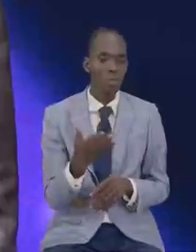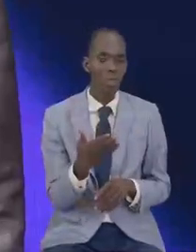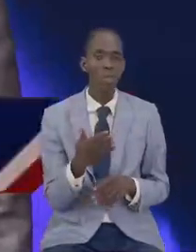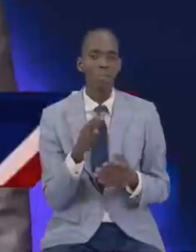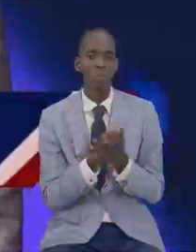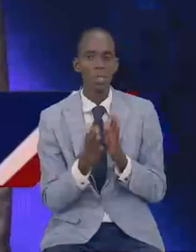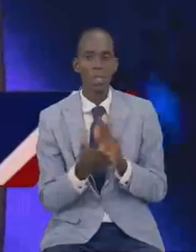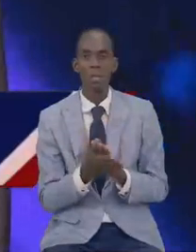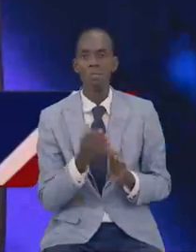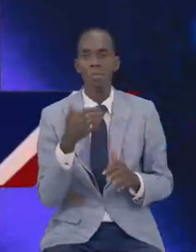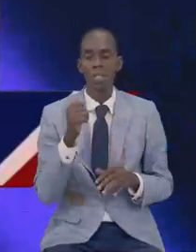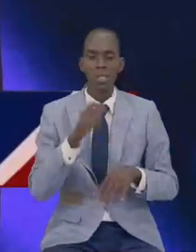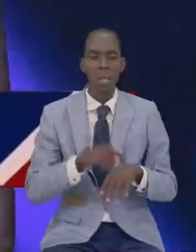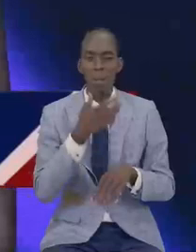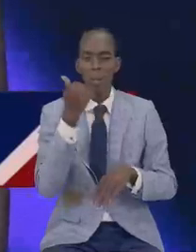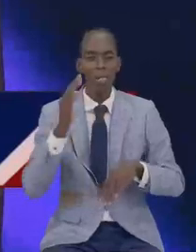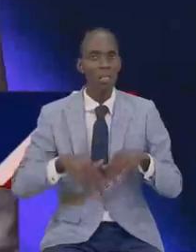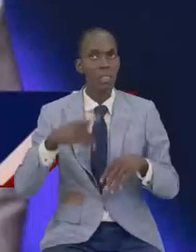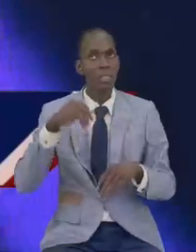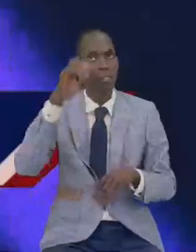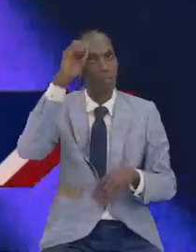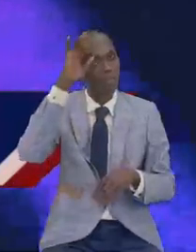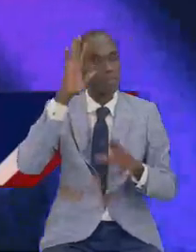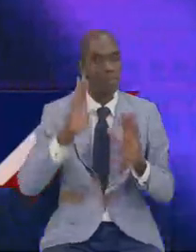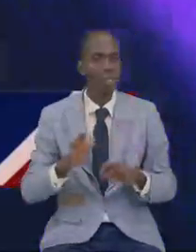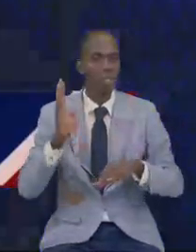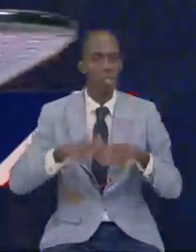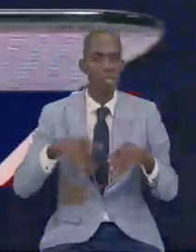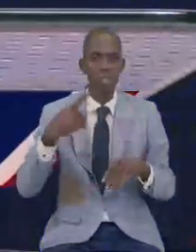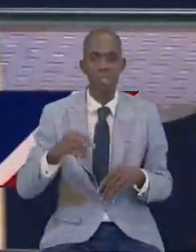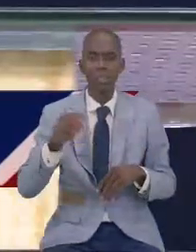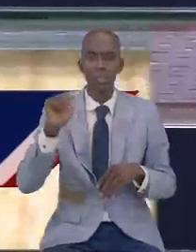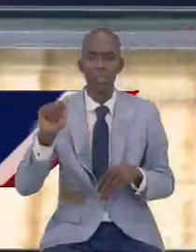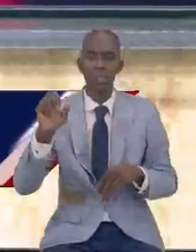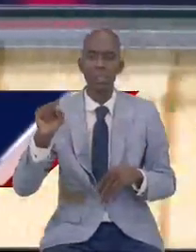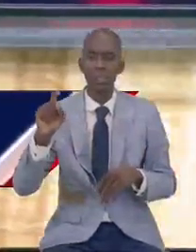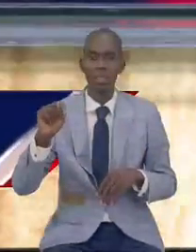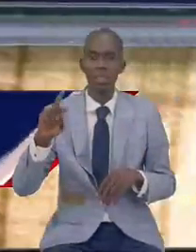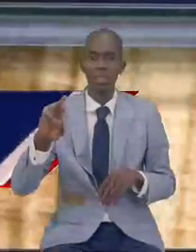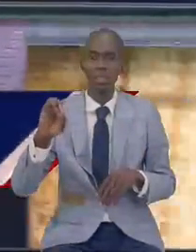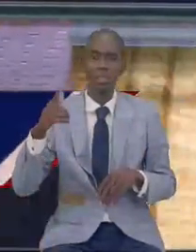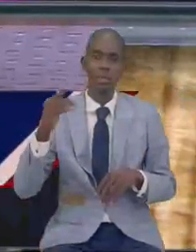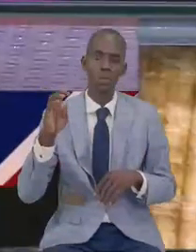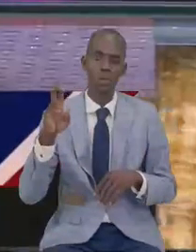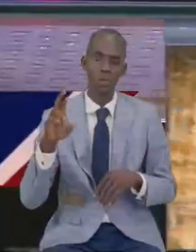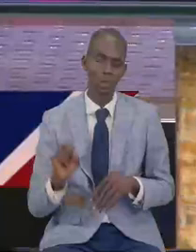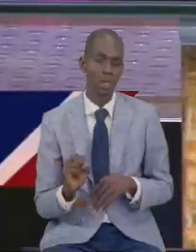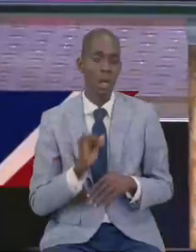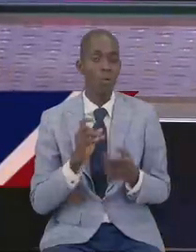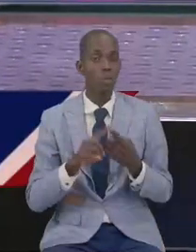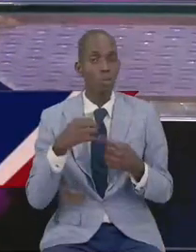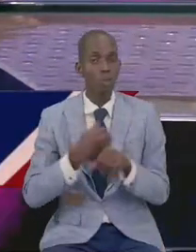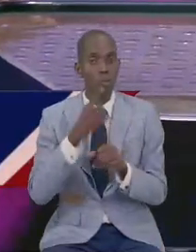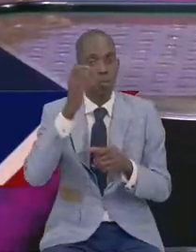trouvé 10 fois supérieur aux astrologues et aux magiciens. Vous devez savoir que